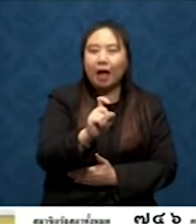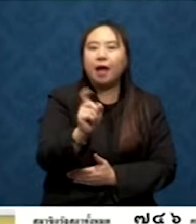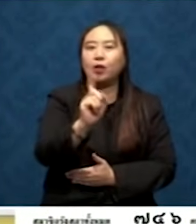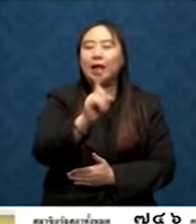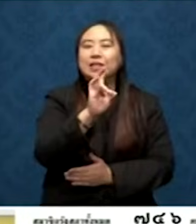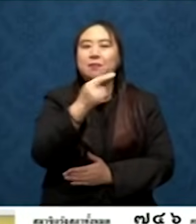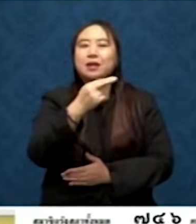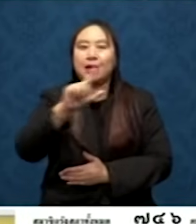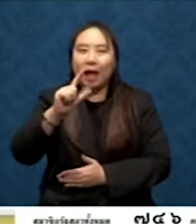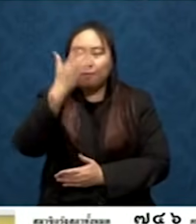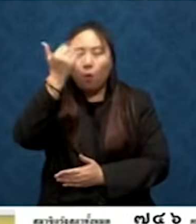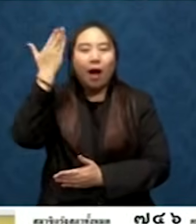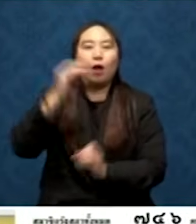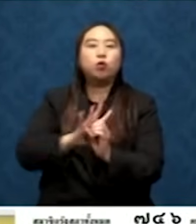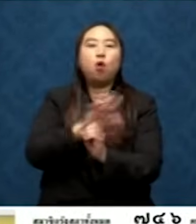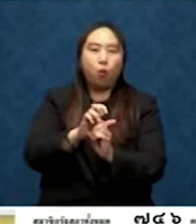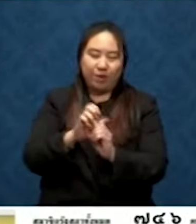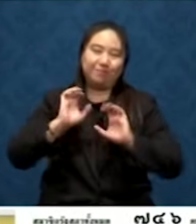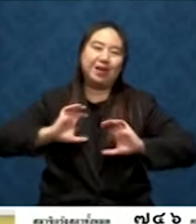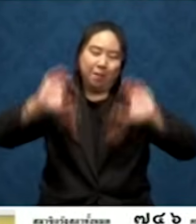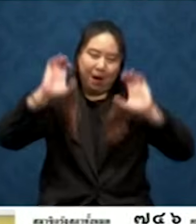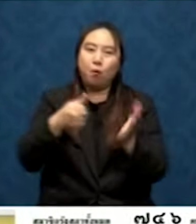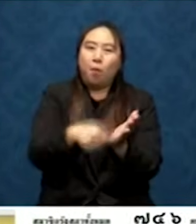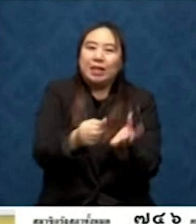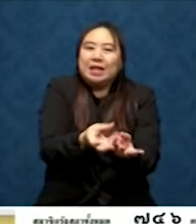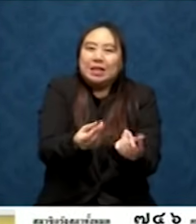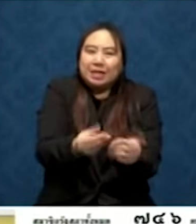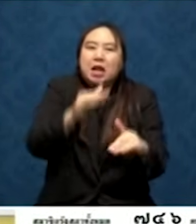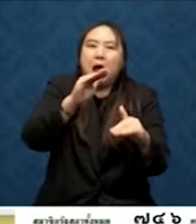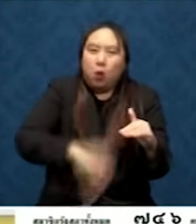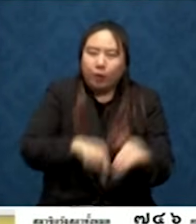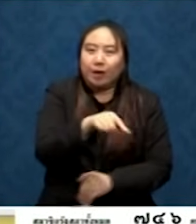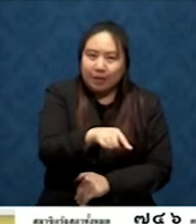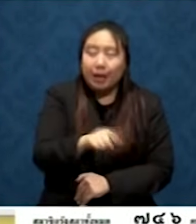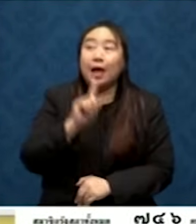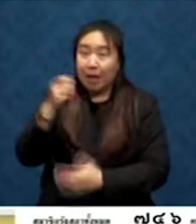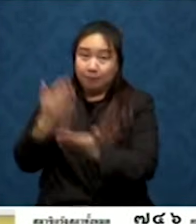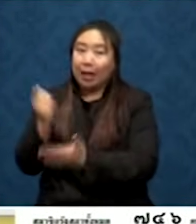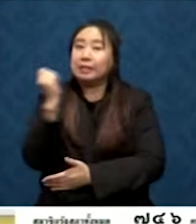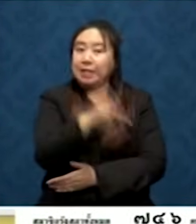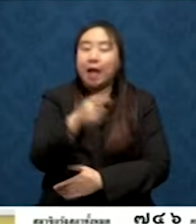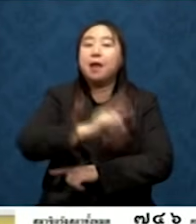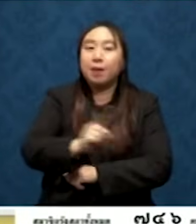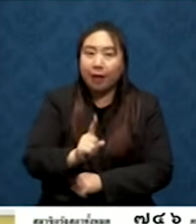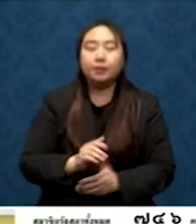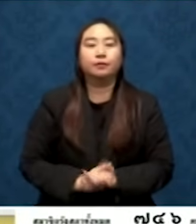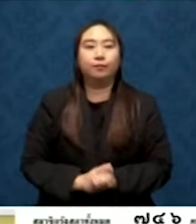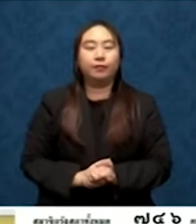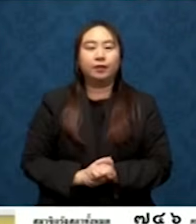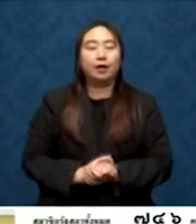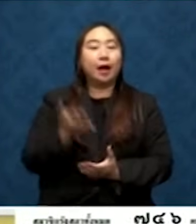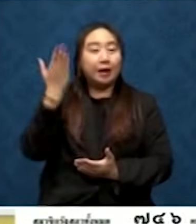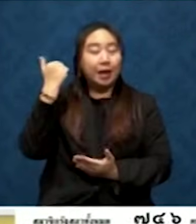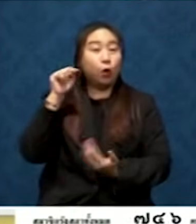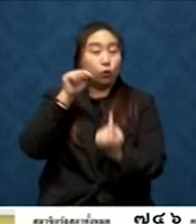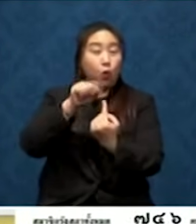ในช่วงโควิดนั้นท่านจะจ่ายคืนให้เขาทั้งหมดเมื่อไหร่นโยบายภาษีบ้านเกิดเมืองนอนครับที่ท่านประกาศช่วงเลือกตั้ง